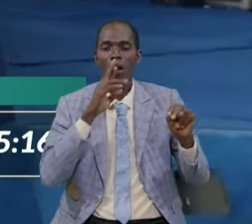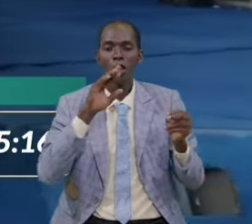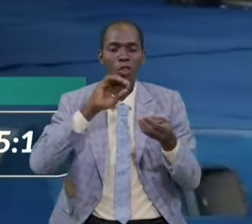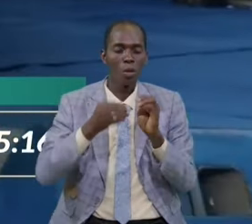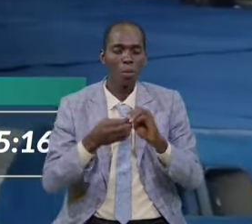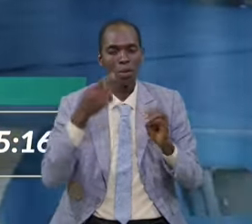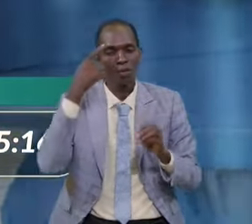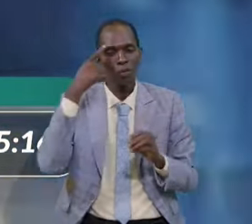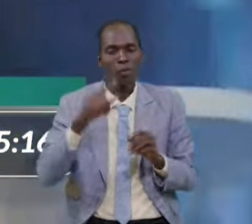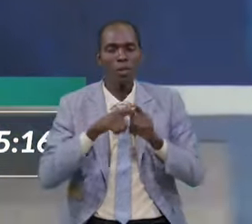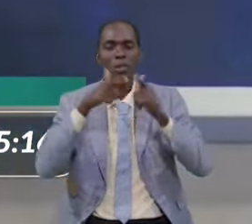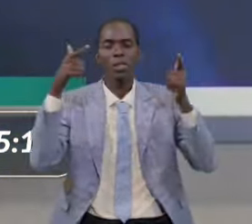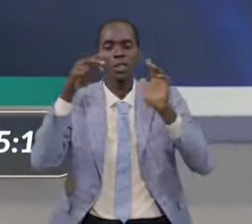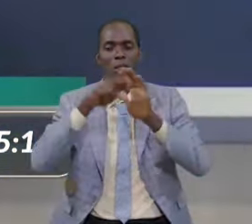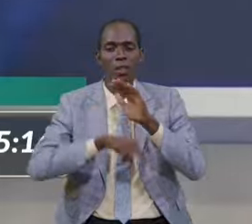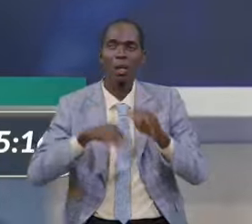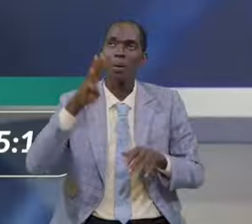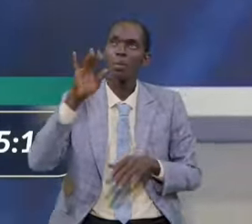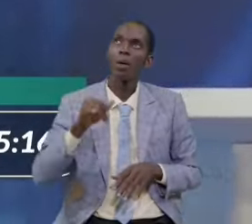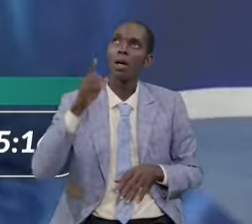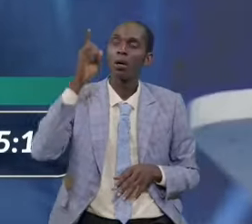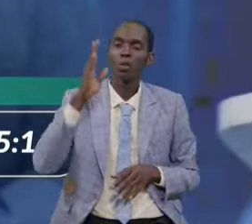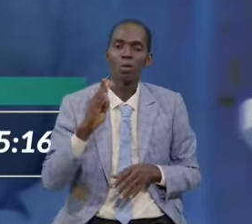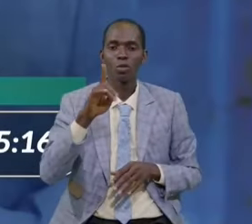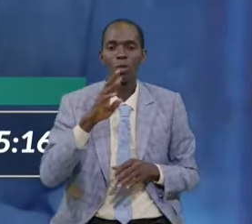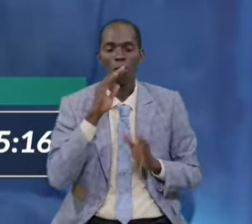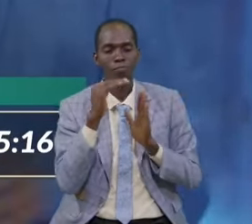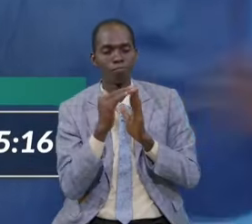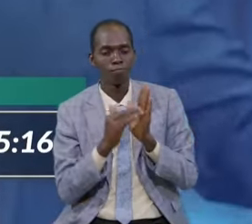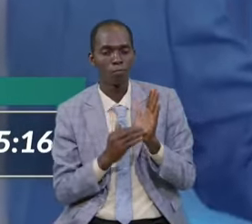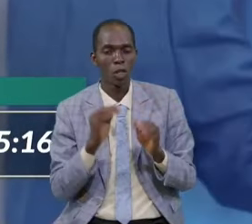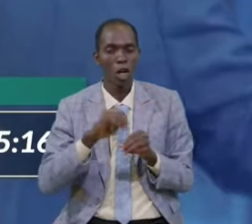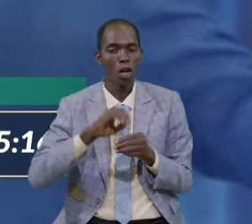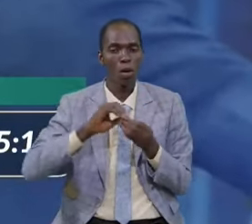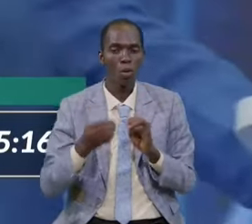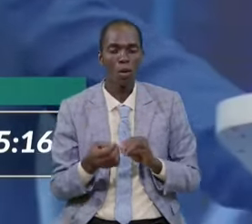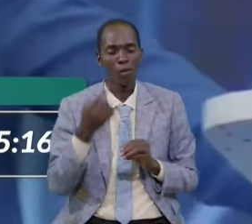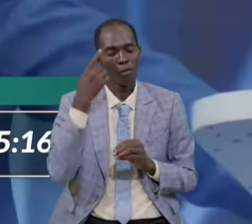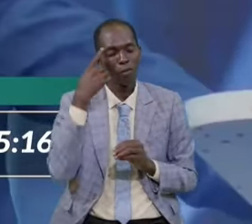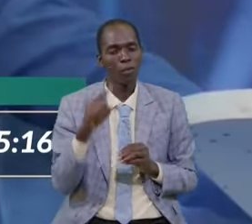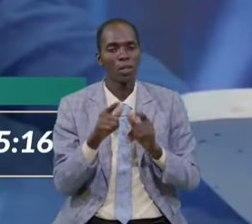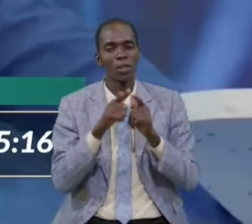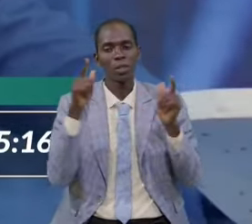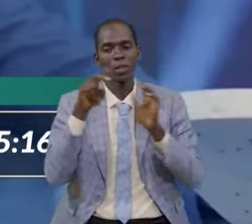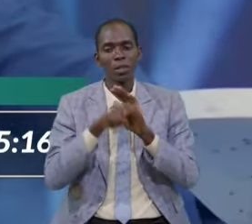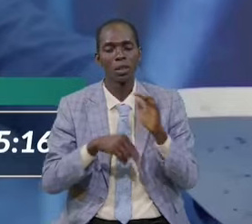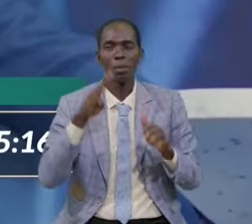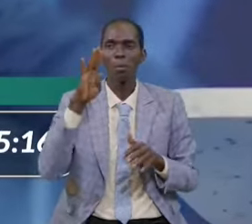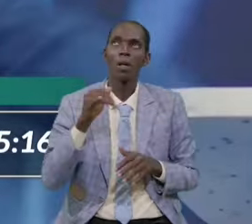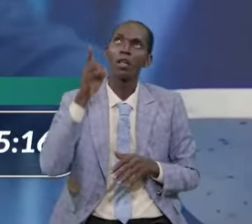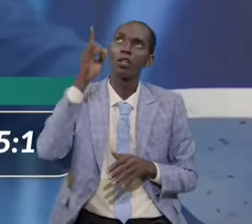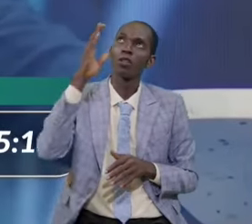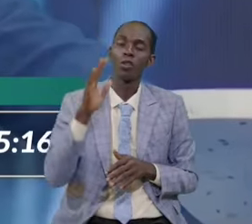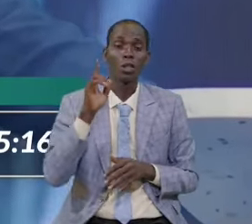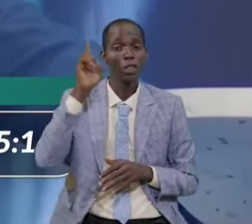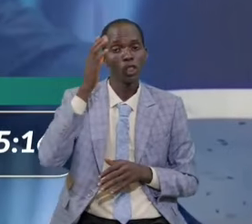grâce. Nommé pour la grandeur par Dieu. Dieu connaît ton nom. Il connaît